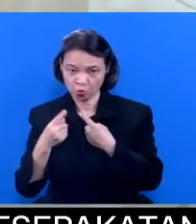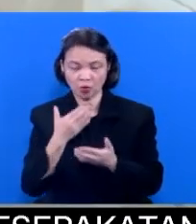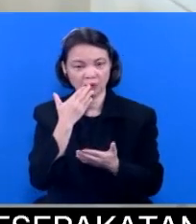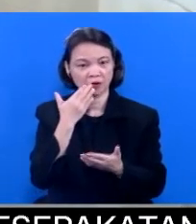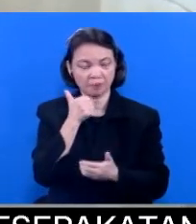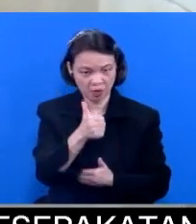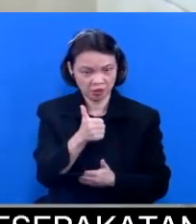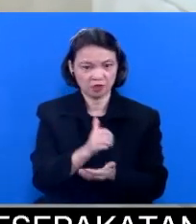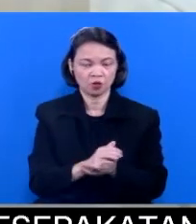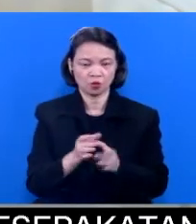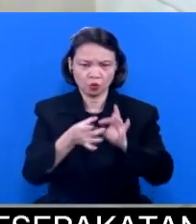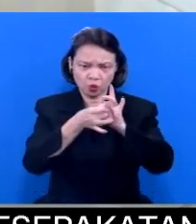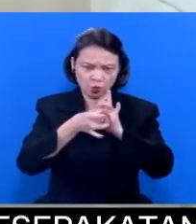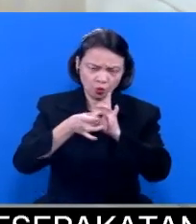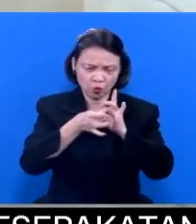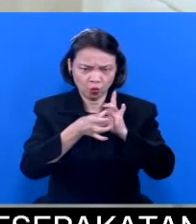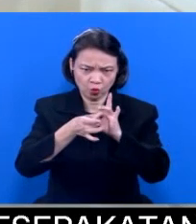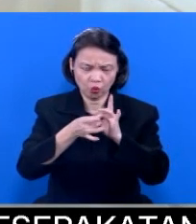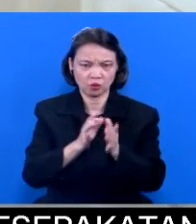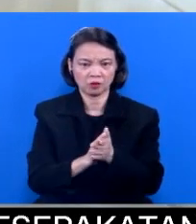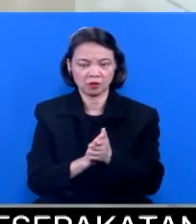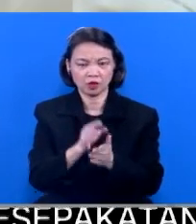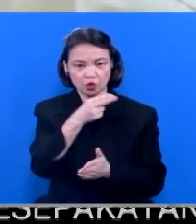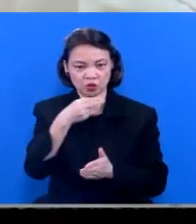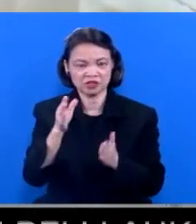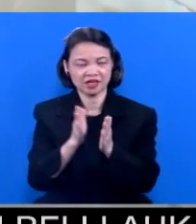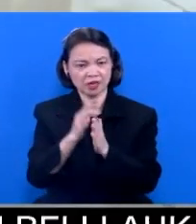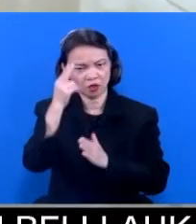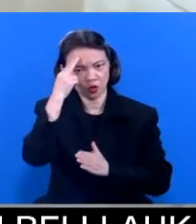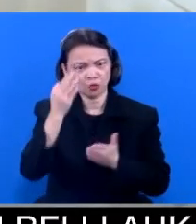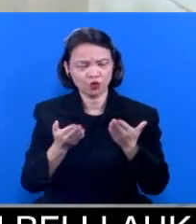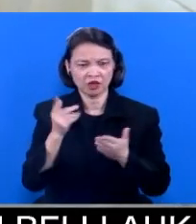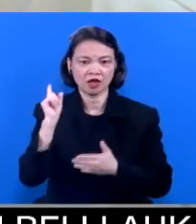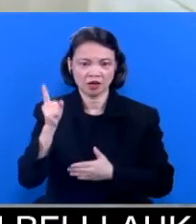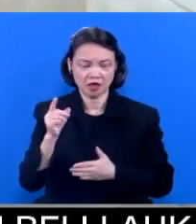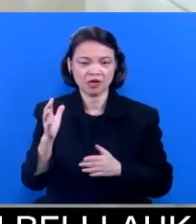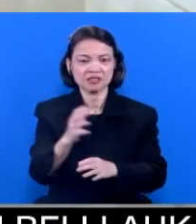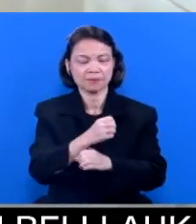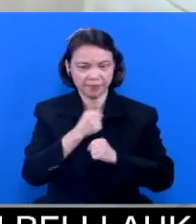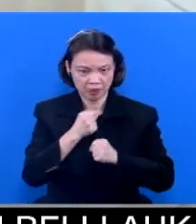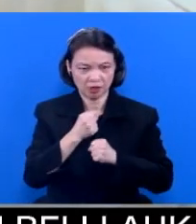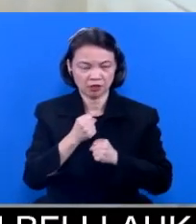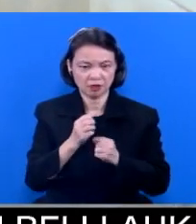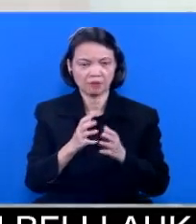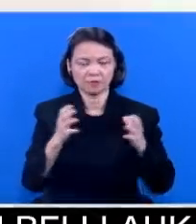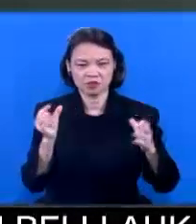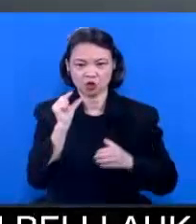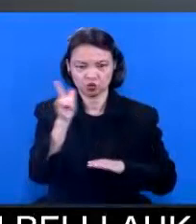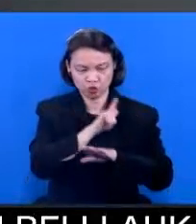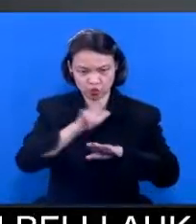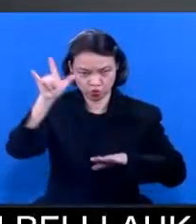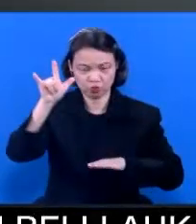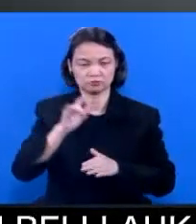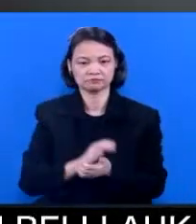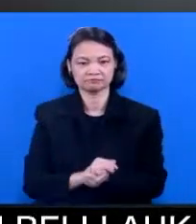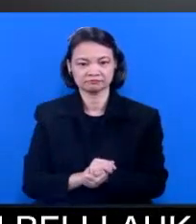antara pemerintah dengan Indonesia dengan Saudi, mungkin ada peluang-peluang yang lebih besar untuk itu.